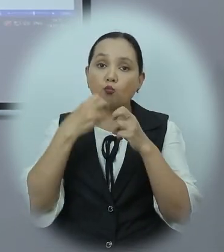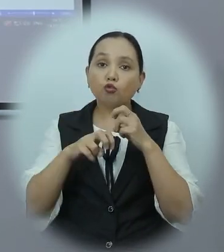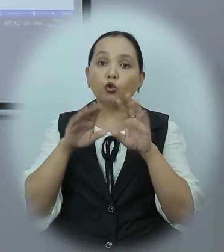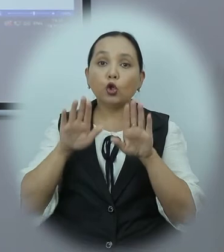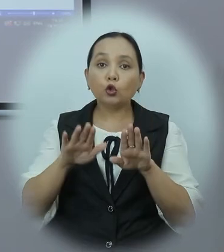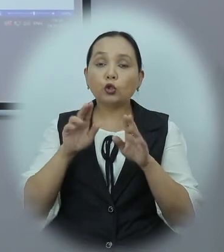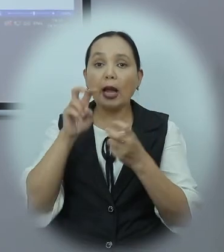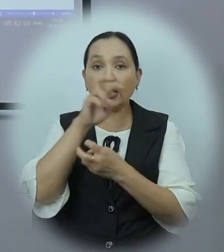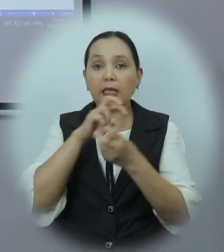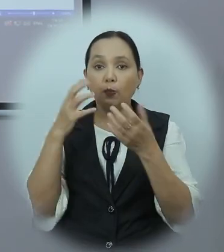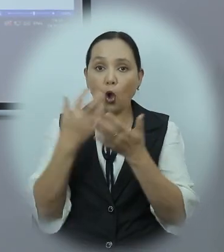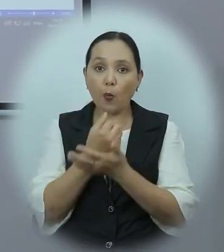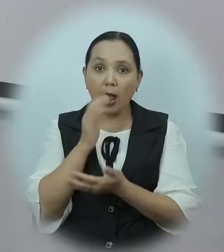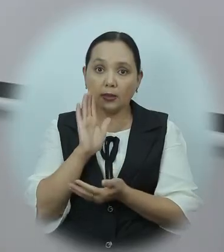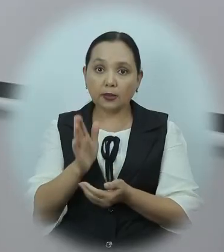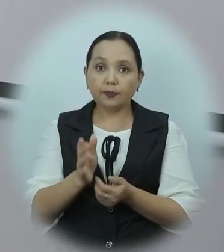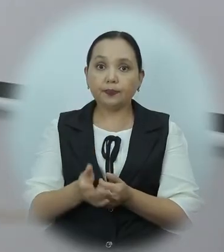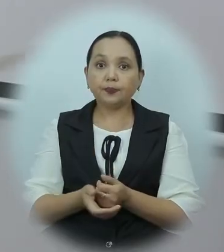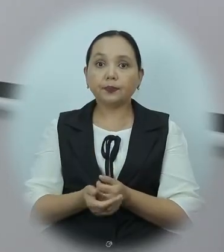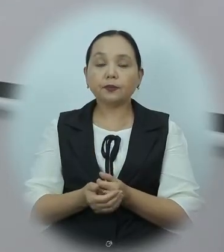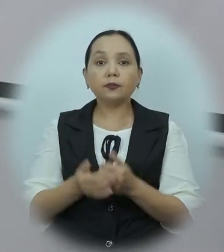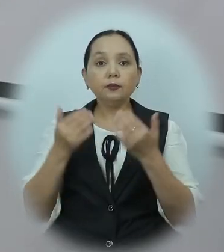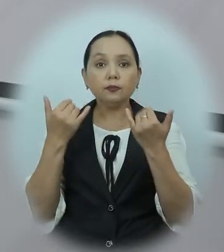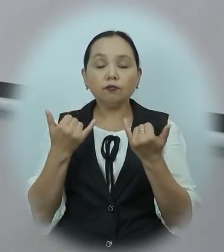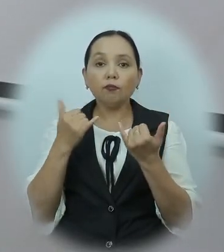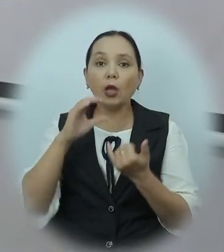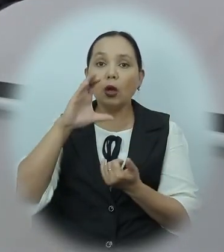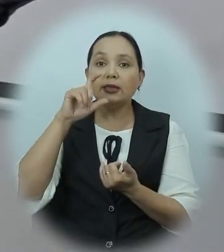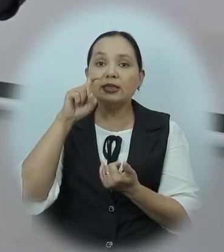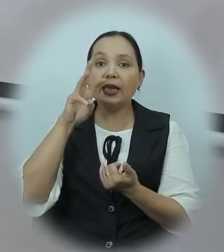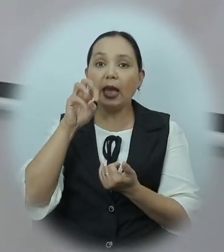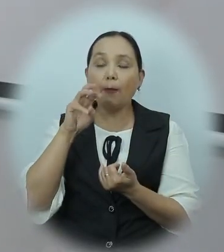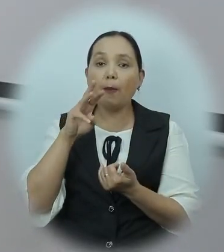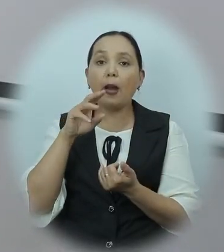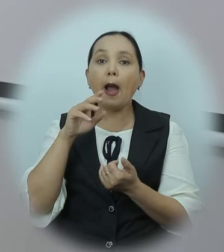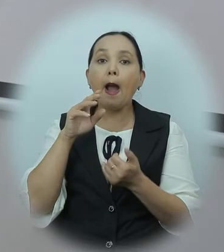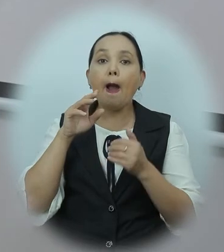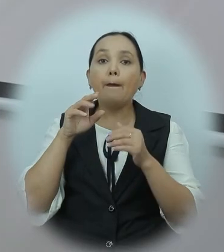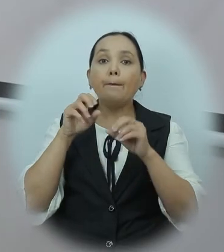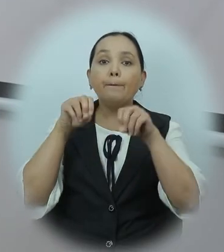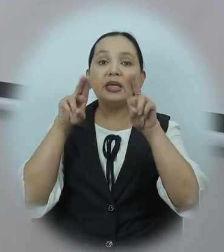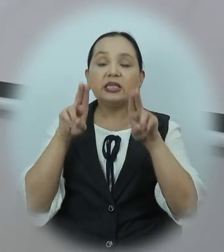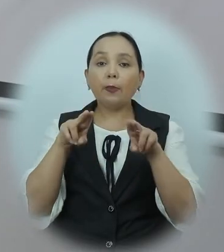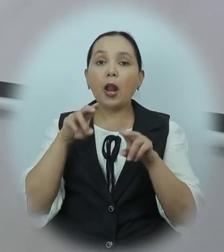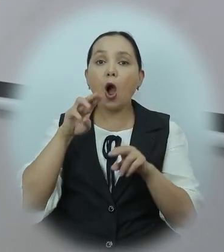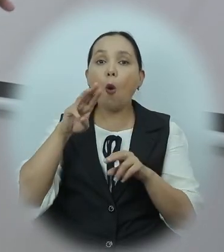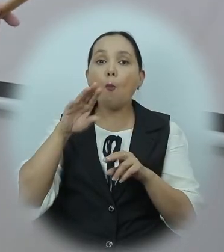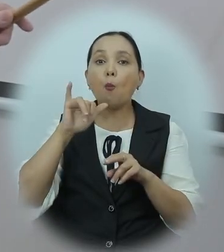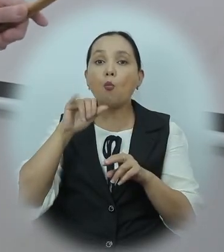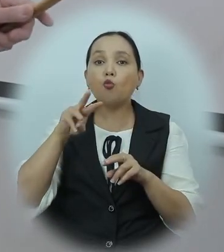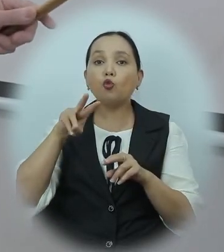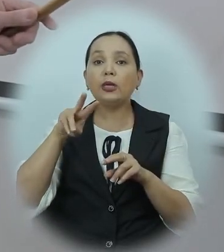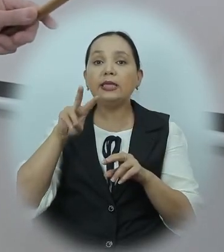nuqsoni qidirib topiladi. Hozirgi sxemamizda prinsipial sxemaga multitester